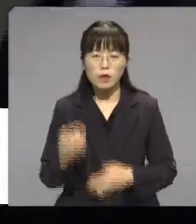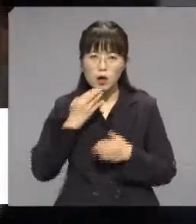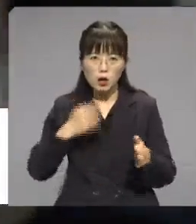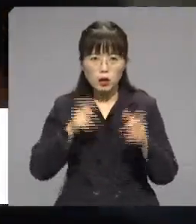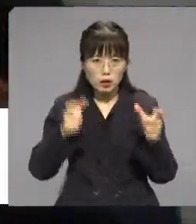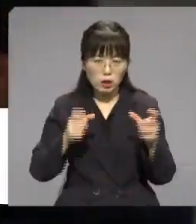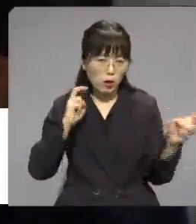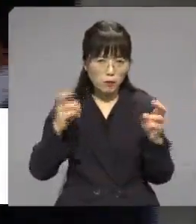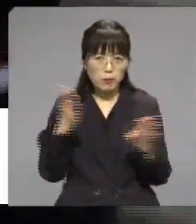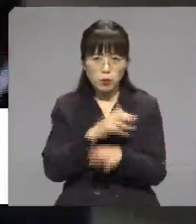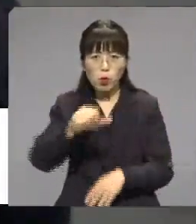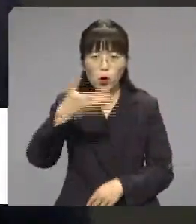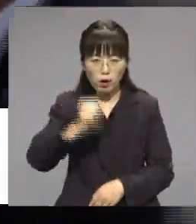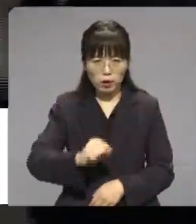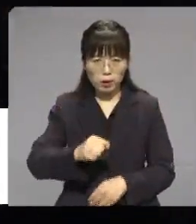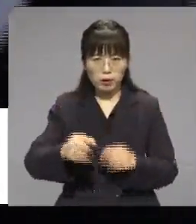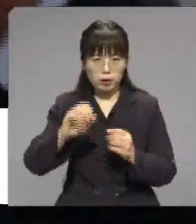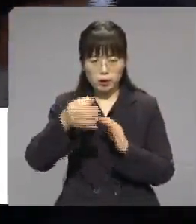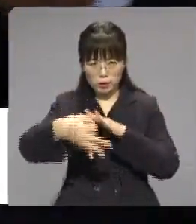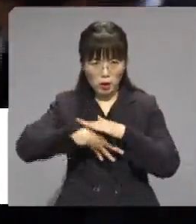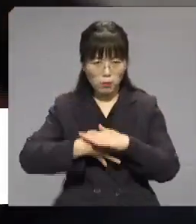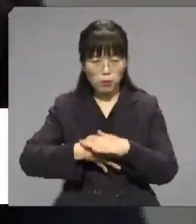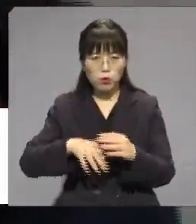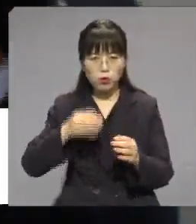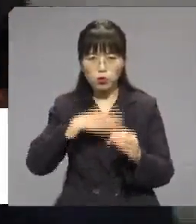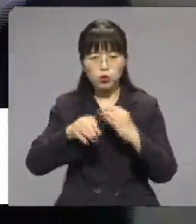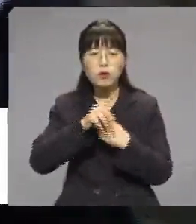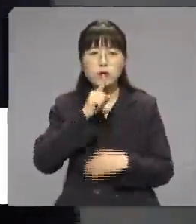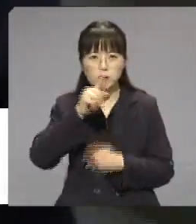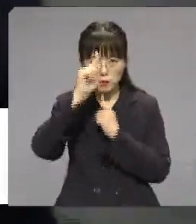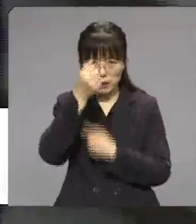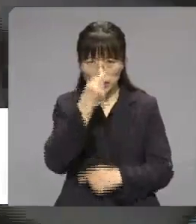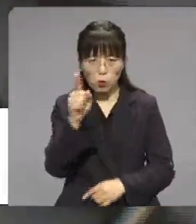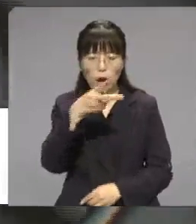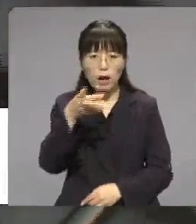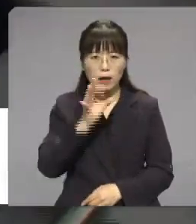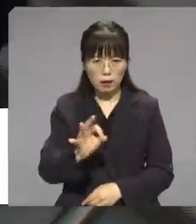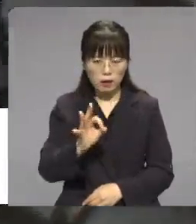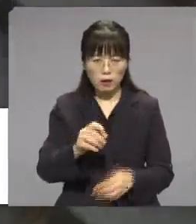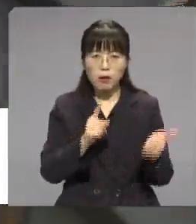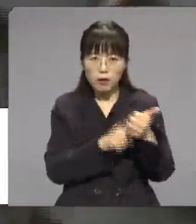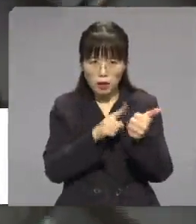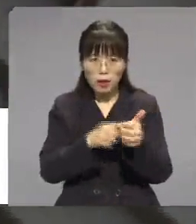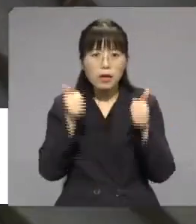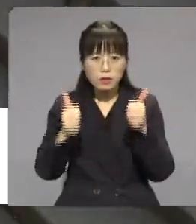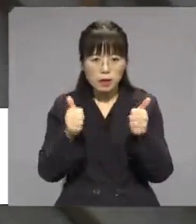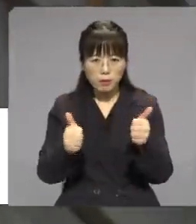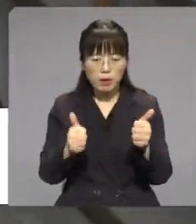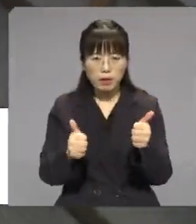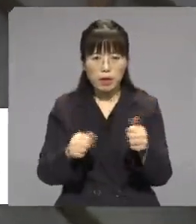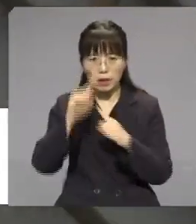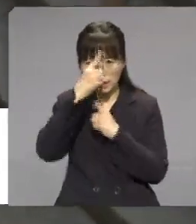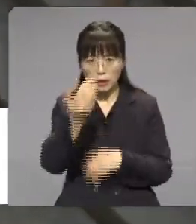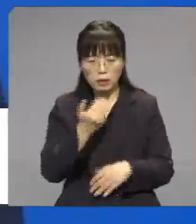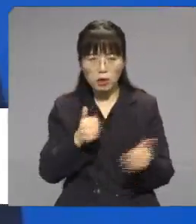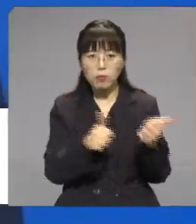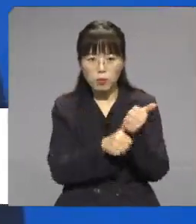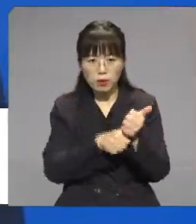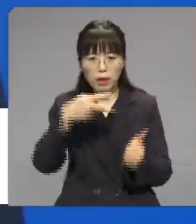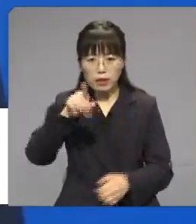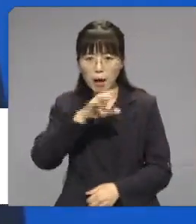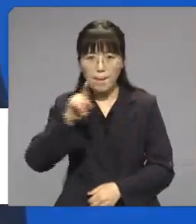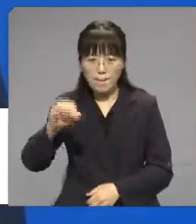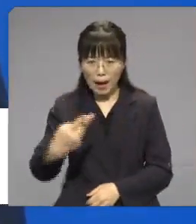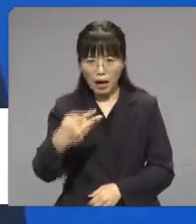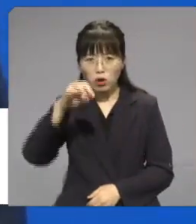경기적 업체들로부터 5억원 때 뇌물을 받은 혐의로 추가 기소된 이화영 전 경기도 평화 부지사의 재판을 이전 부지사의 쌍방울